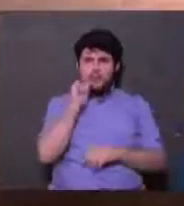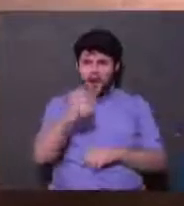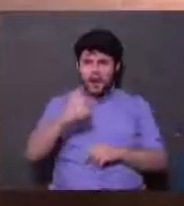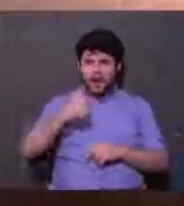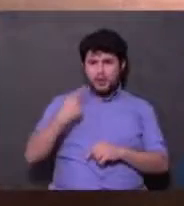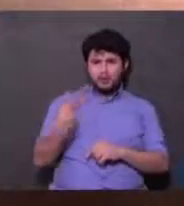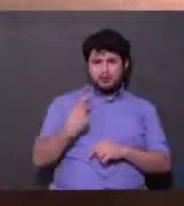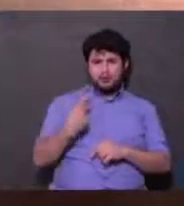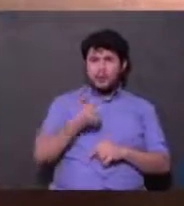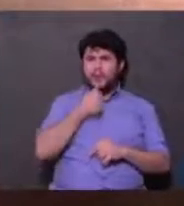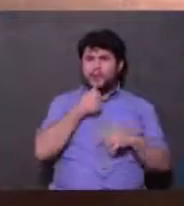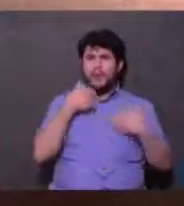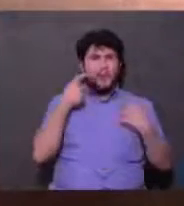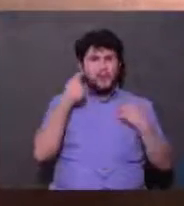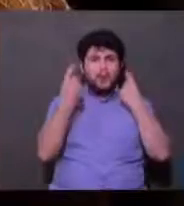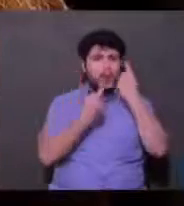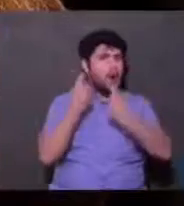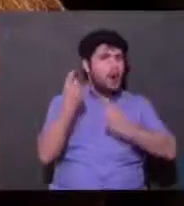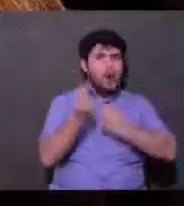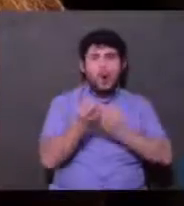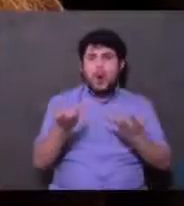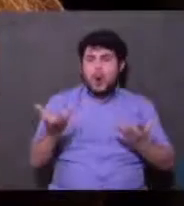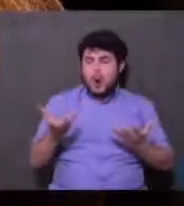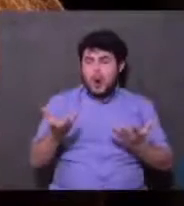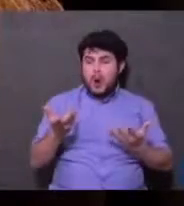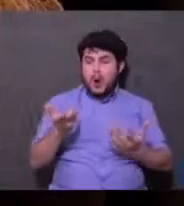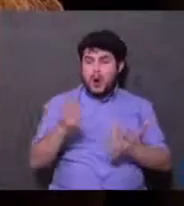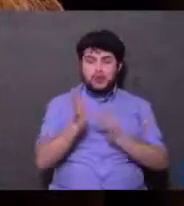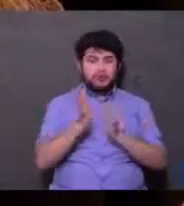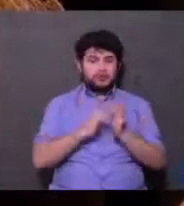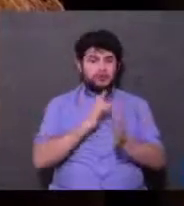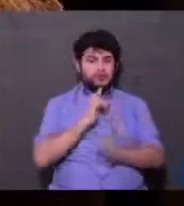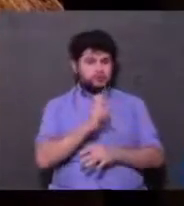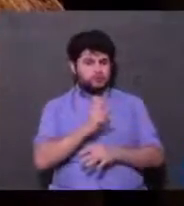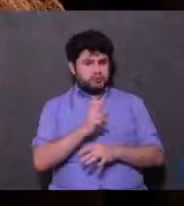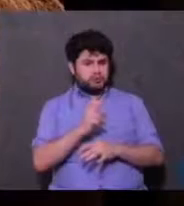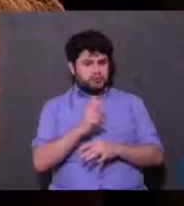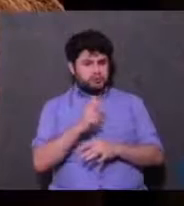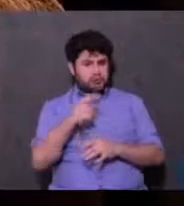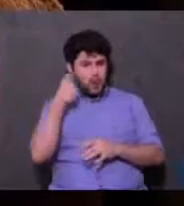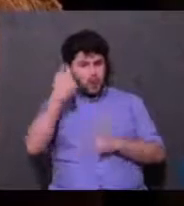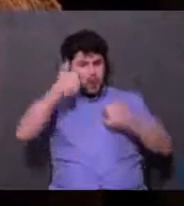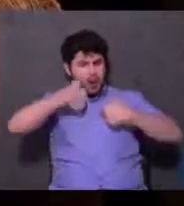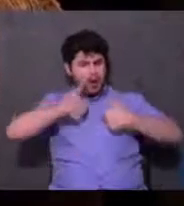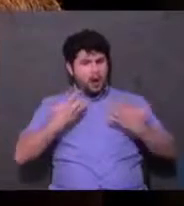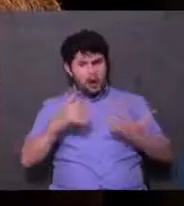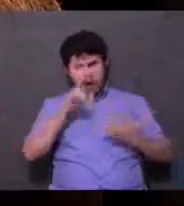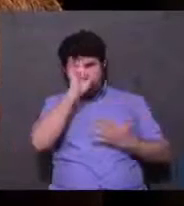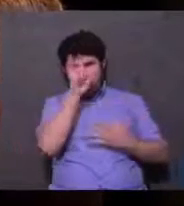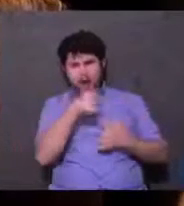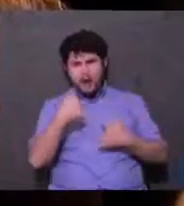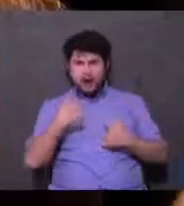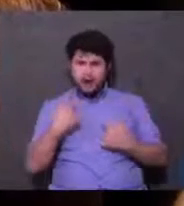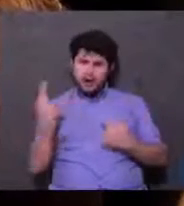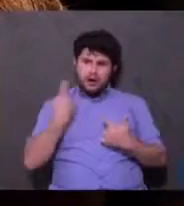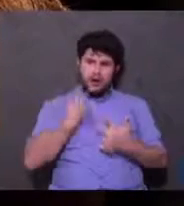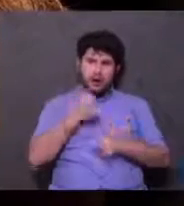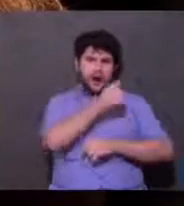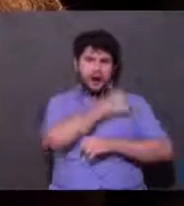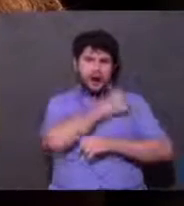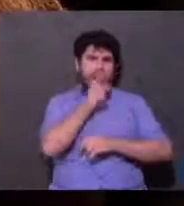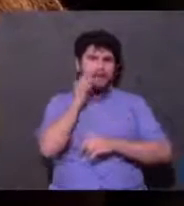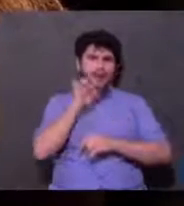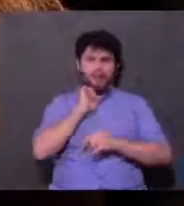Synu, czemuś nam to uczynił? Oto ojciec twój i ja z bólem serca szukaliśmy ciebie. Lecz on